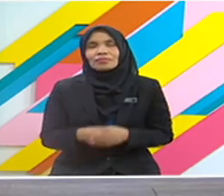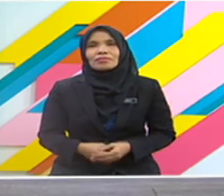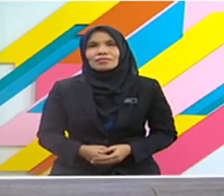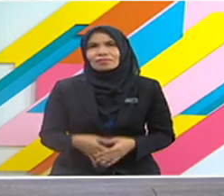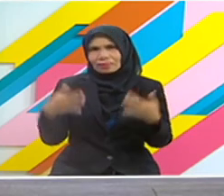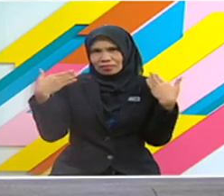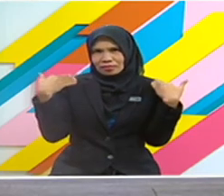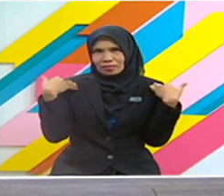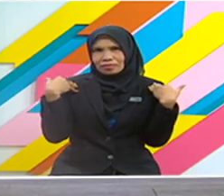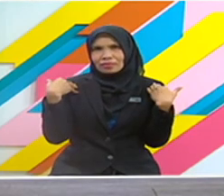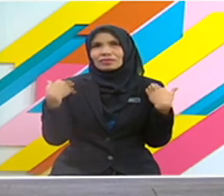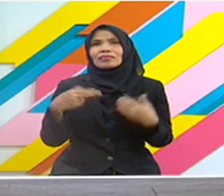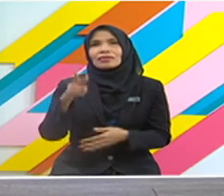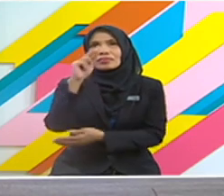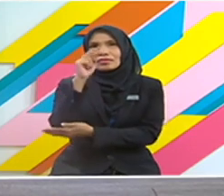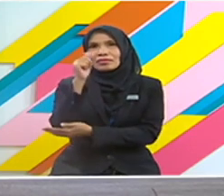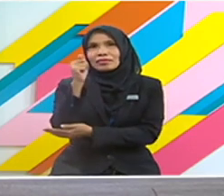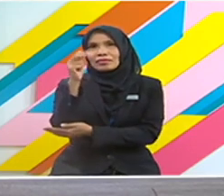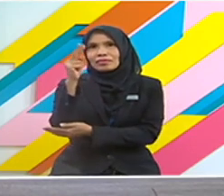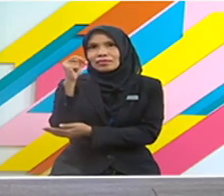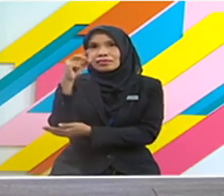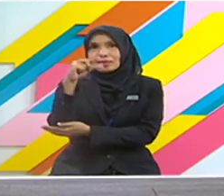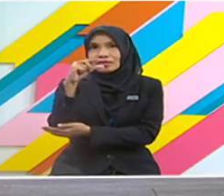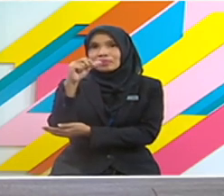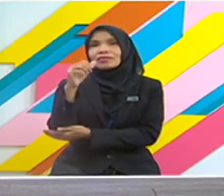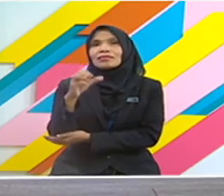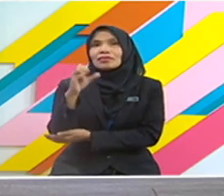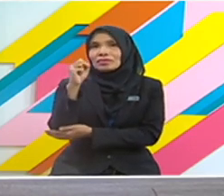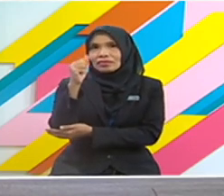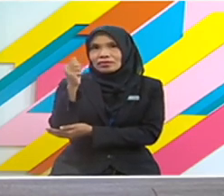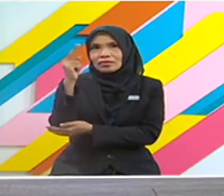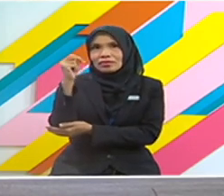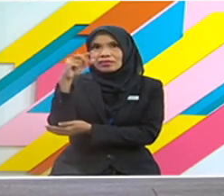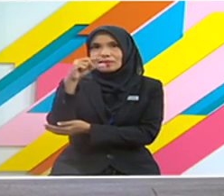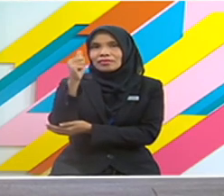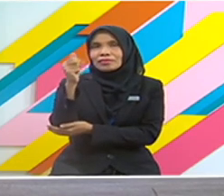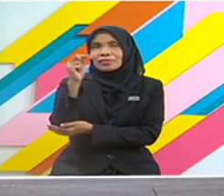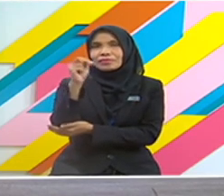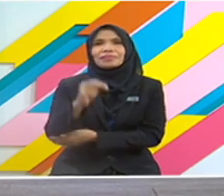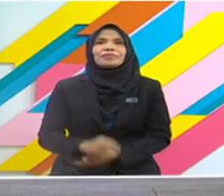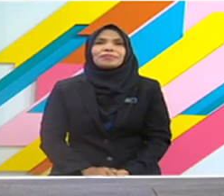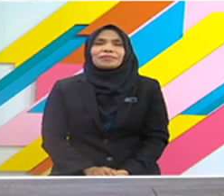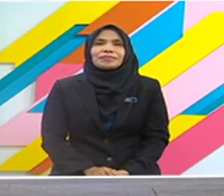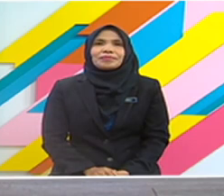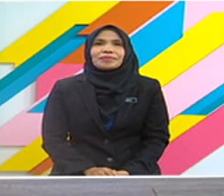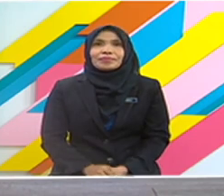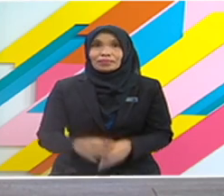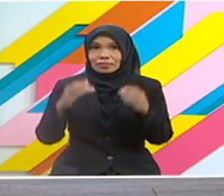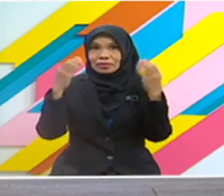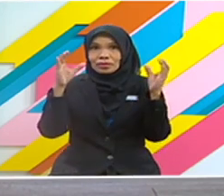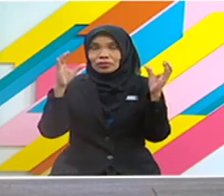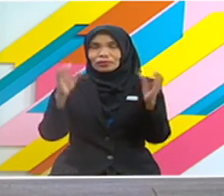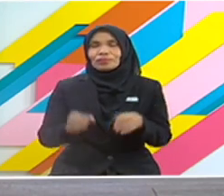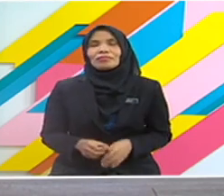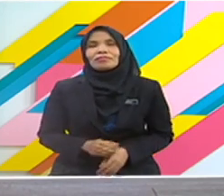rangsangan dan bertindak balas mengikut rangsangan-rangsangan tertentu. Okey, Cikgu Su boleh teruskan? Okey,